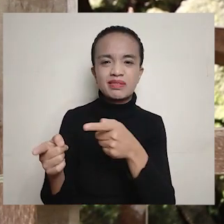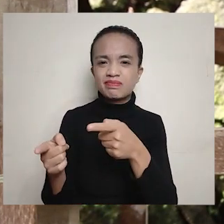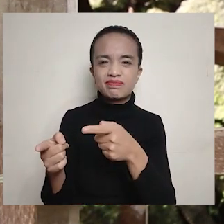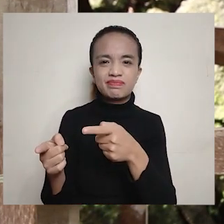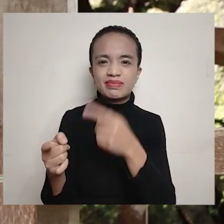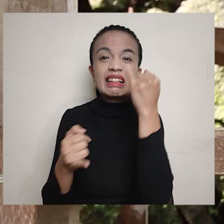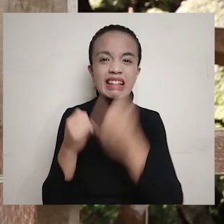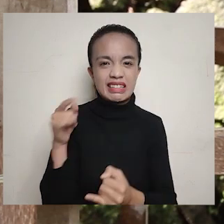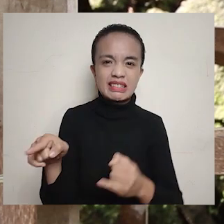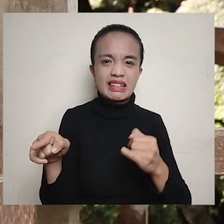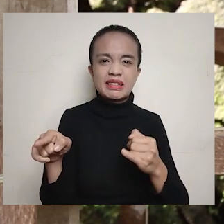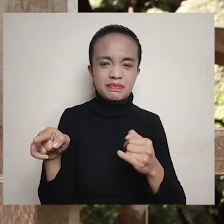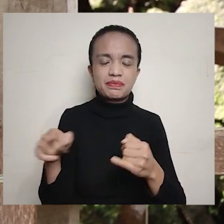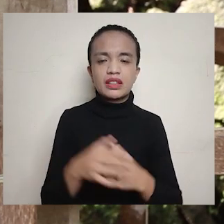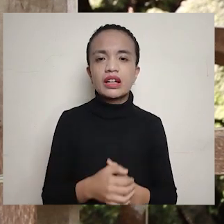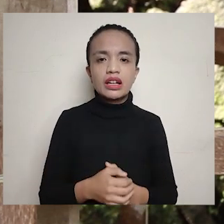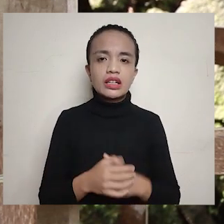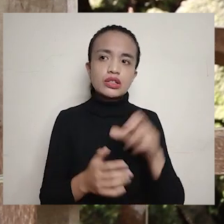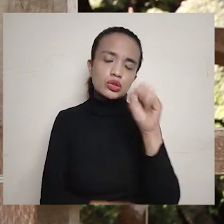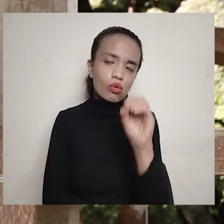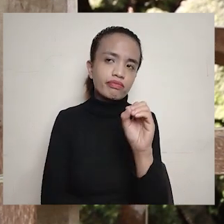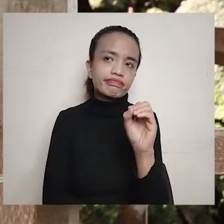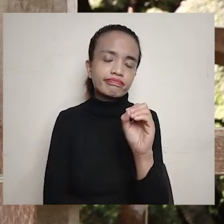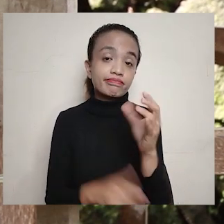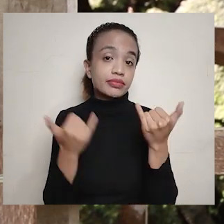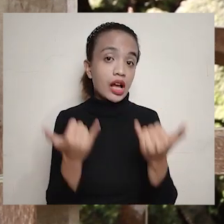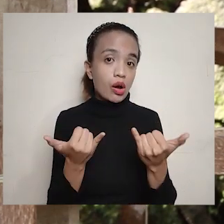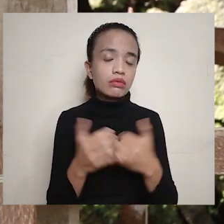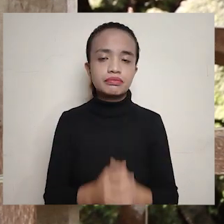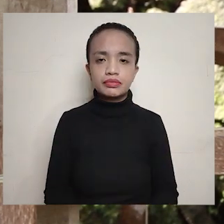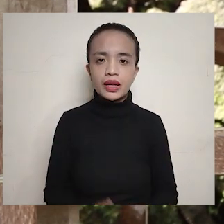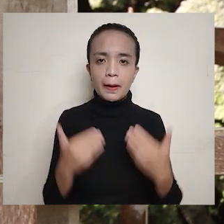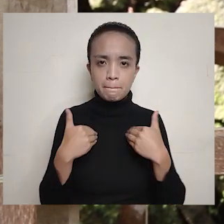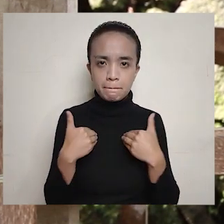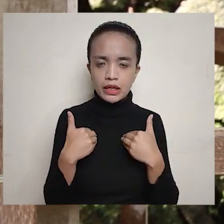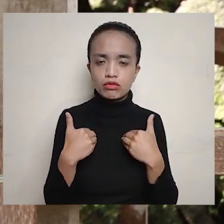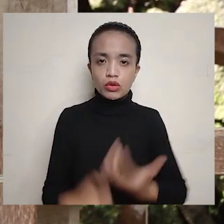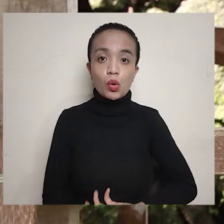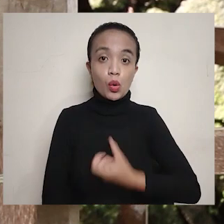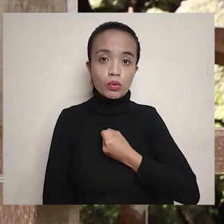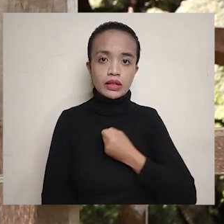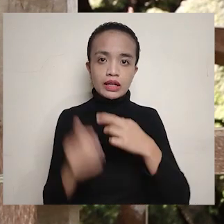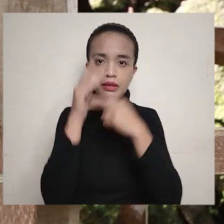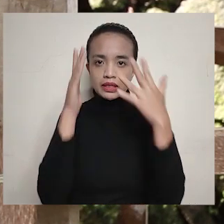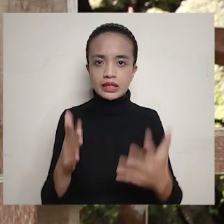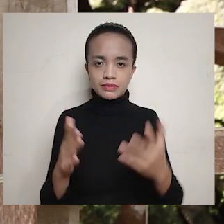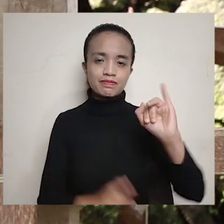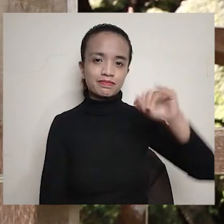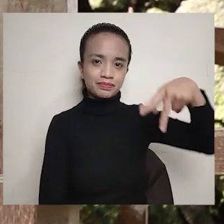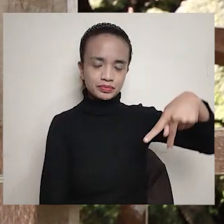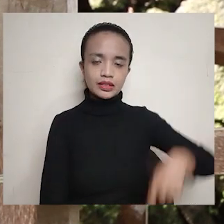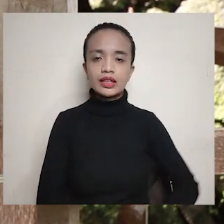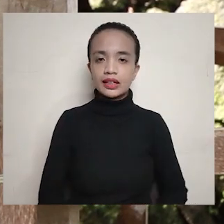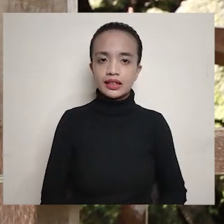So it's about time na mayroong sariling representative ang mga indigenous peoples.